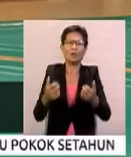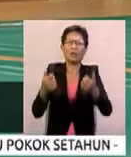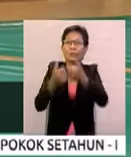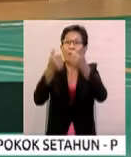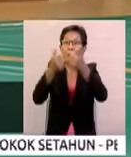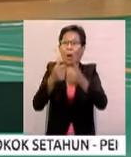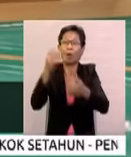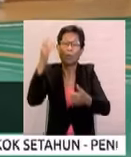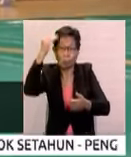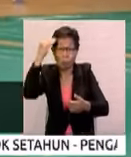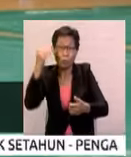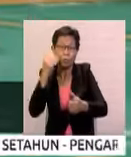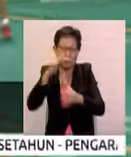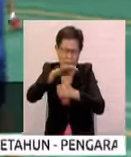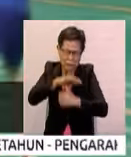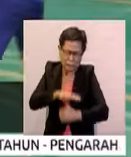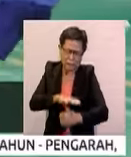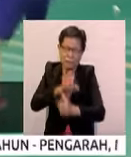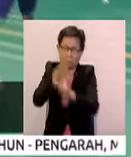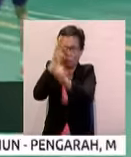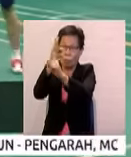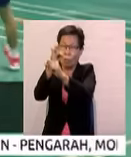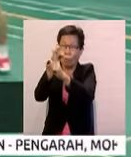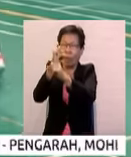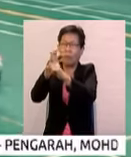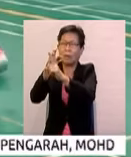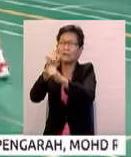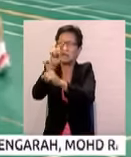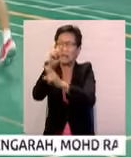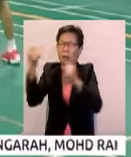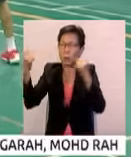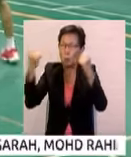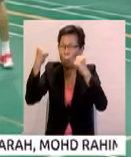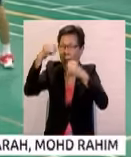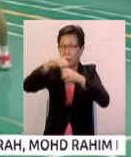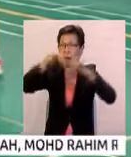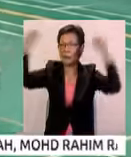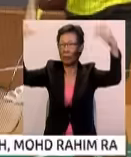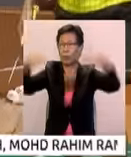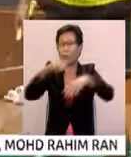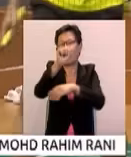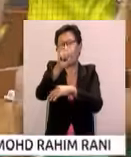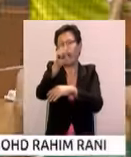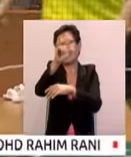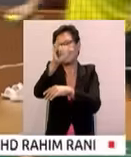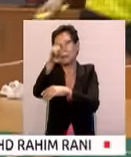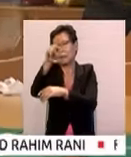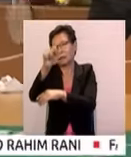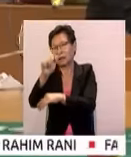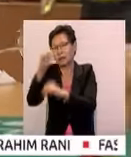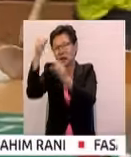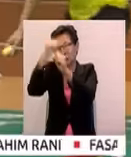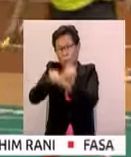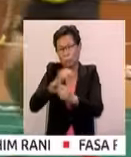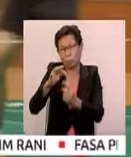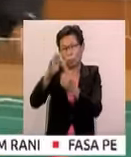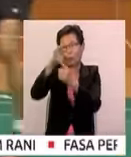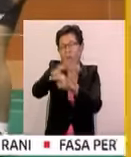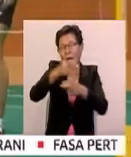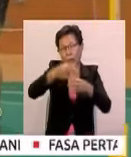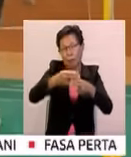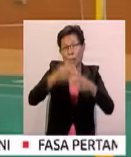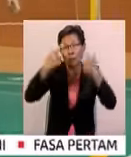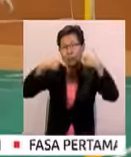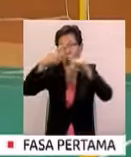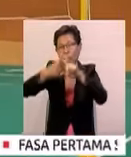Disember lalu menegaskan tekanannya kini terarah kepada angin yang sedikit kuat di dalam Stadium Aziata antara cabaran utama beliau selain berdepan nama-nama besar